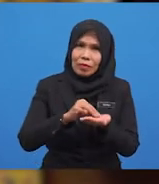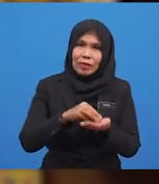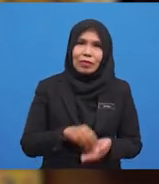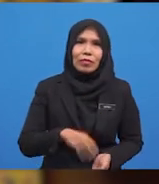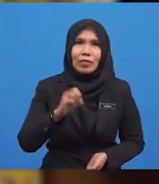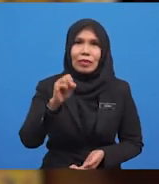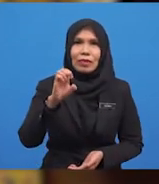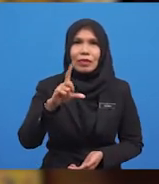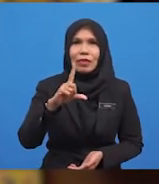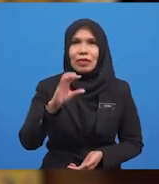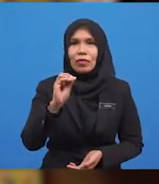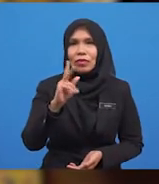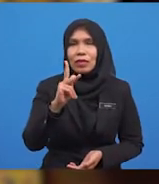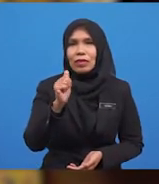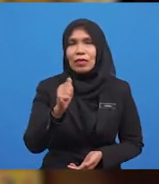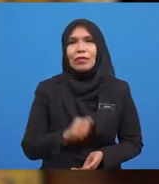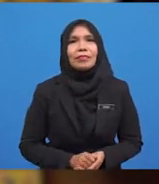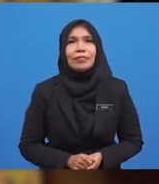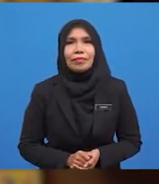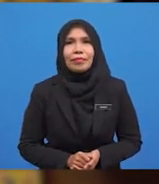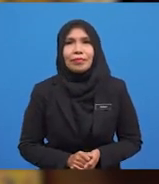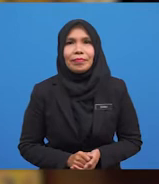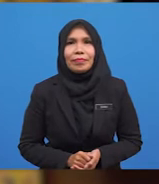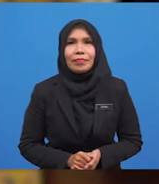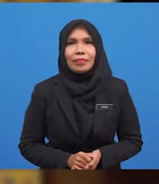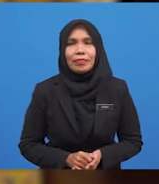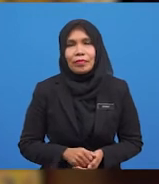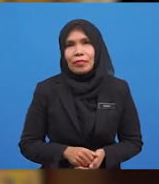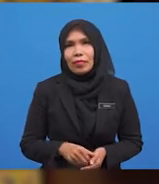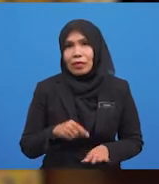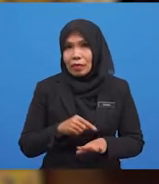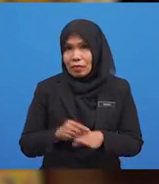bersama-sama Cikgu Fairuz. Diharapkan murid semua telah